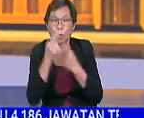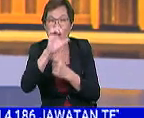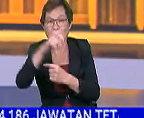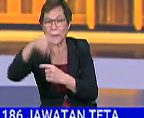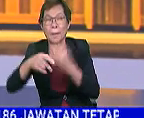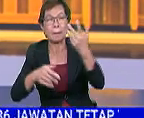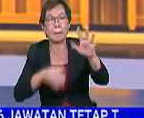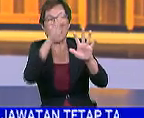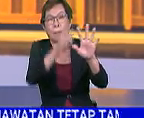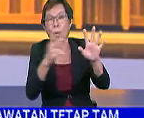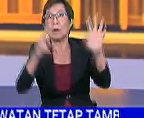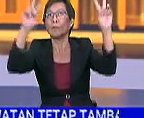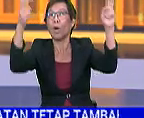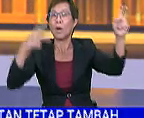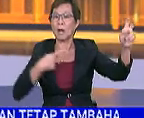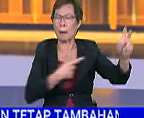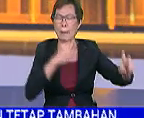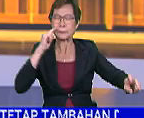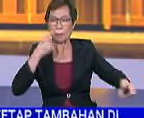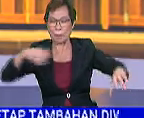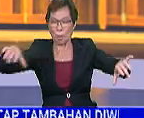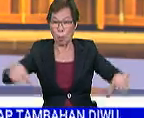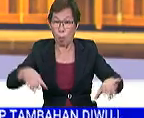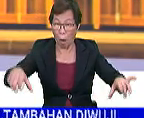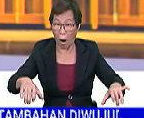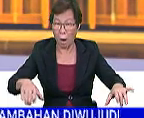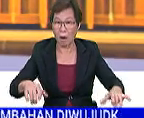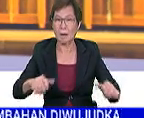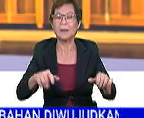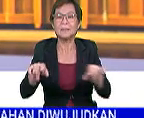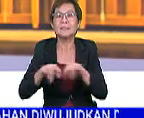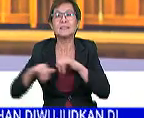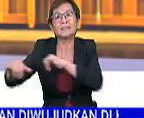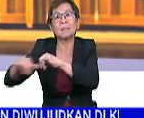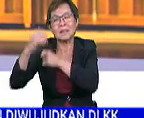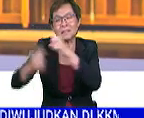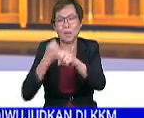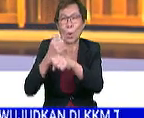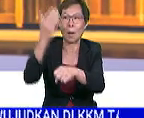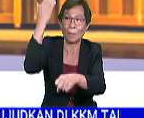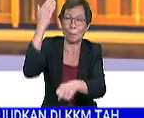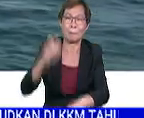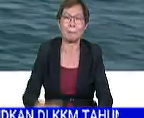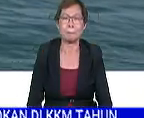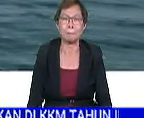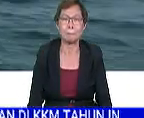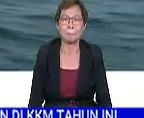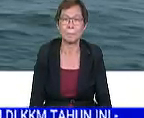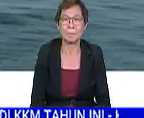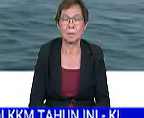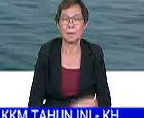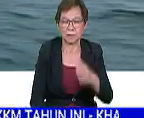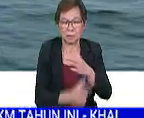15 Februari ini dengan tema kami serius melaksanakannya sama seperti tahun lalu